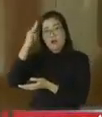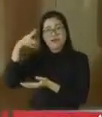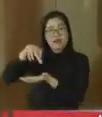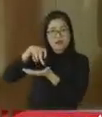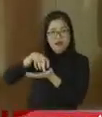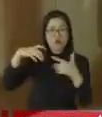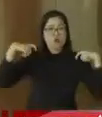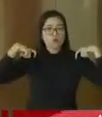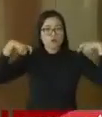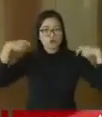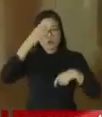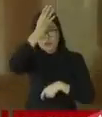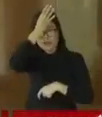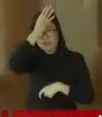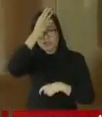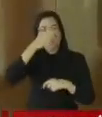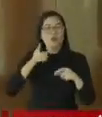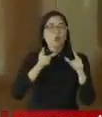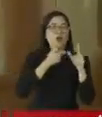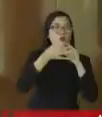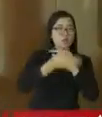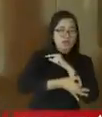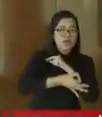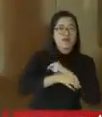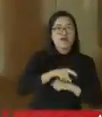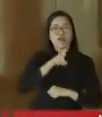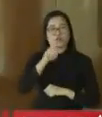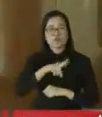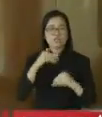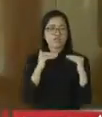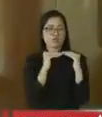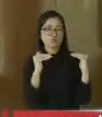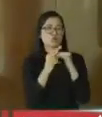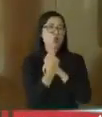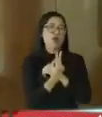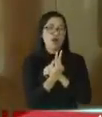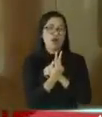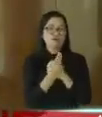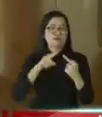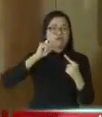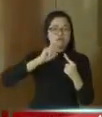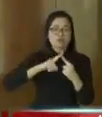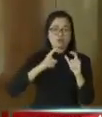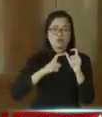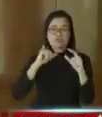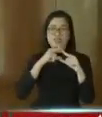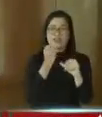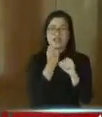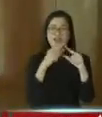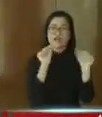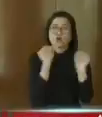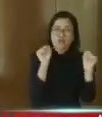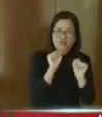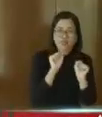bupati, wali kota, untuk menentukan dua status. Ada status keadaan darurat, ada dua. Satu, siaga darurat.